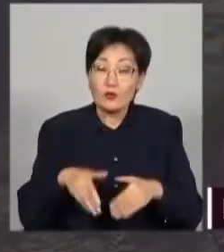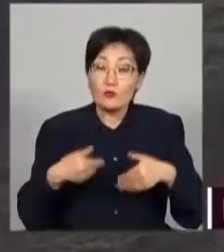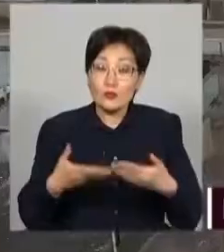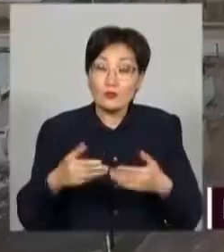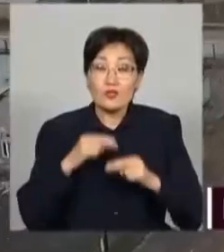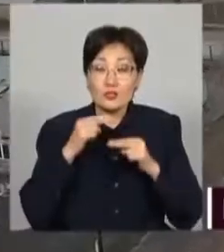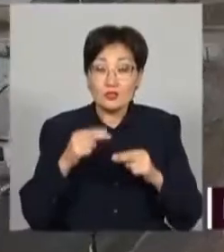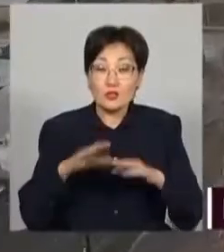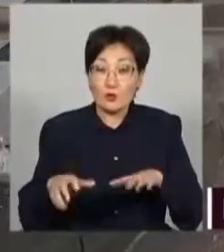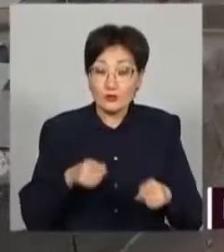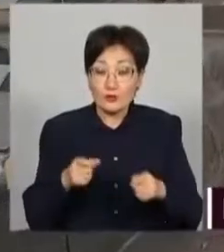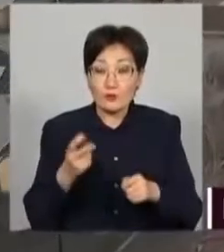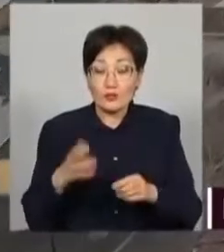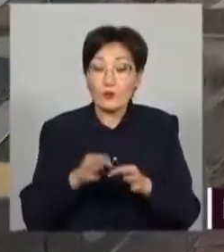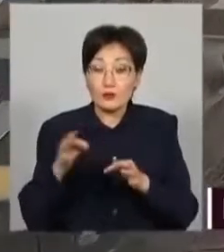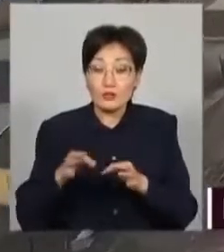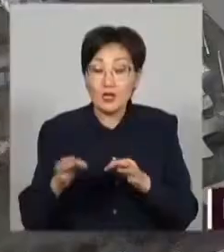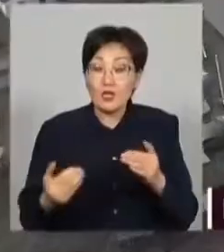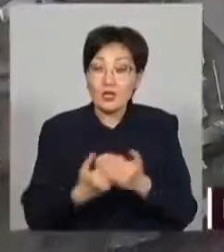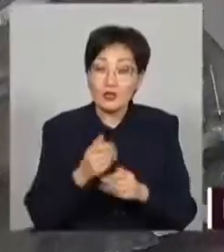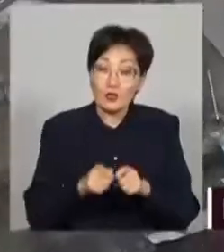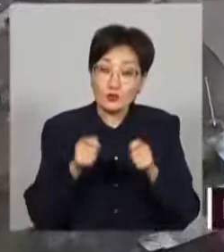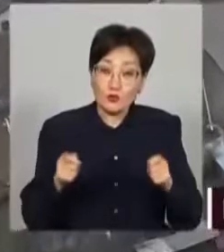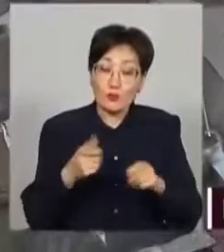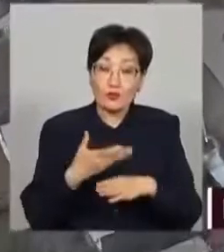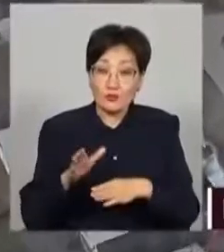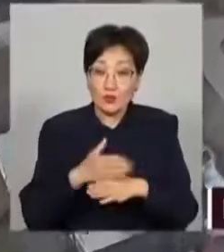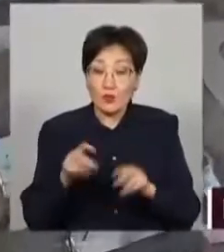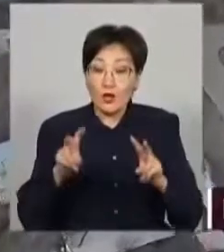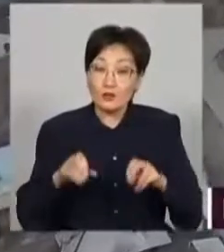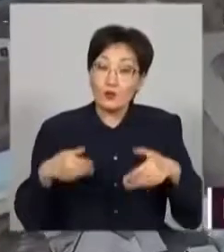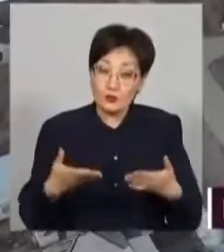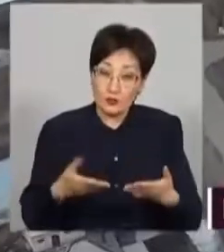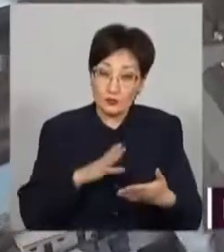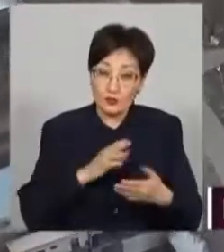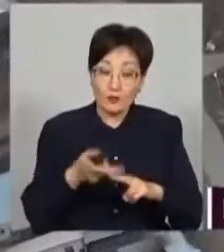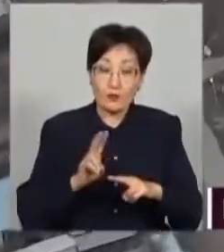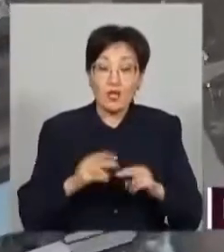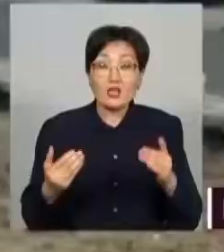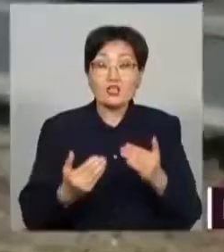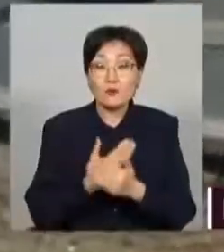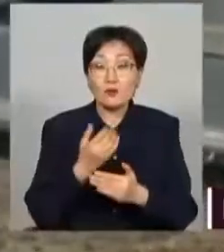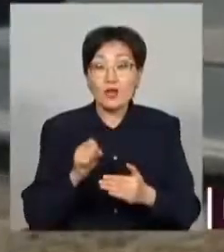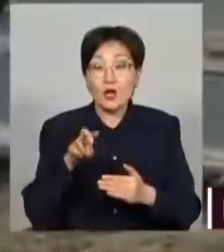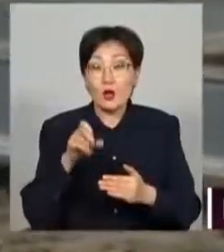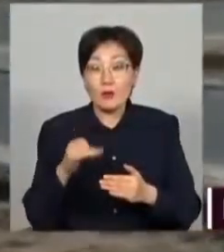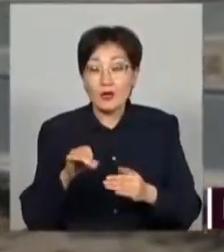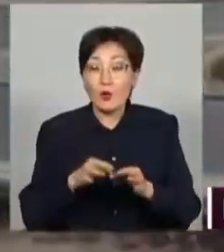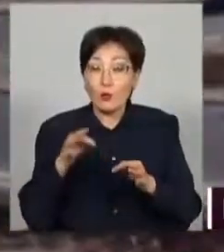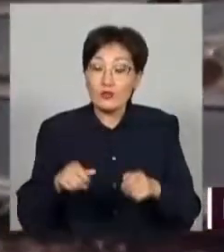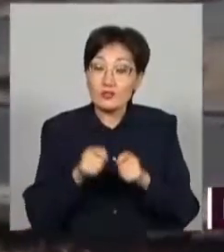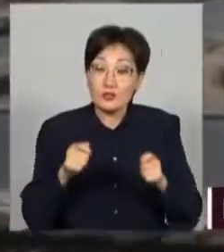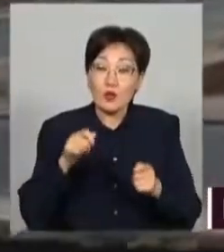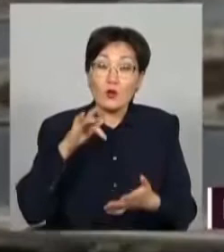ұсыныс ескеріліп, президент бірқатар өңірлерді қайта құру, бөлу және атауға ұсыныс жасады. Осы ретте жаңадан Абай облысын құрып,